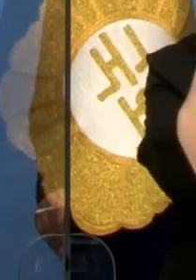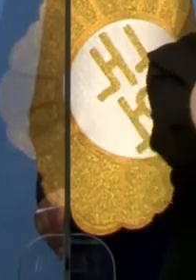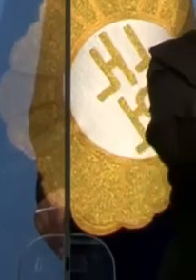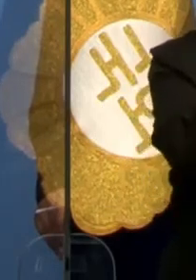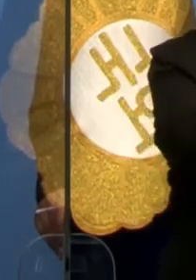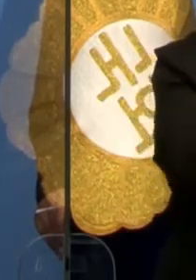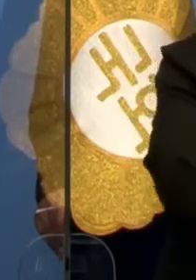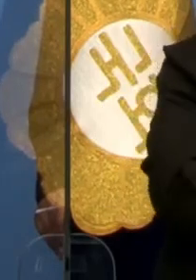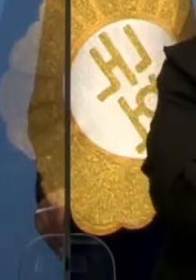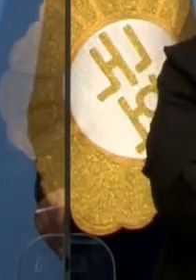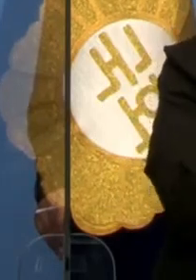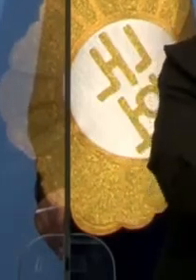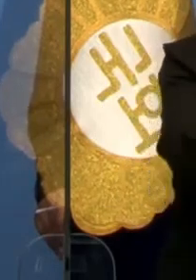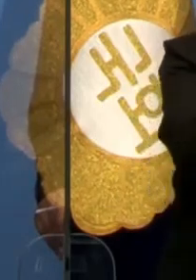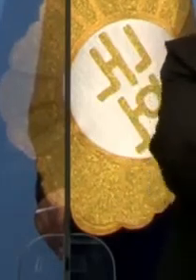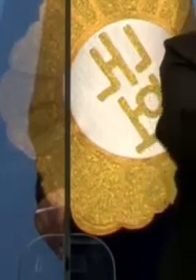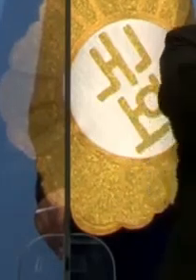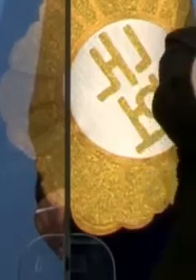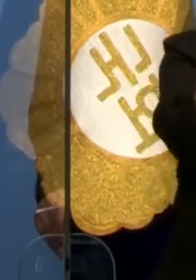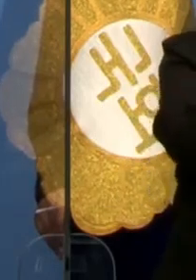지시했다고 주장하지만